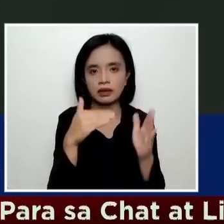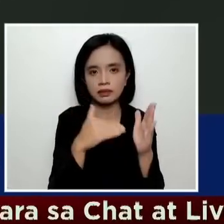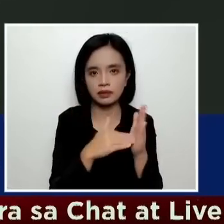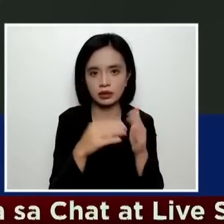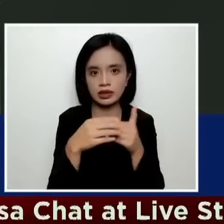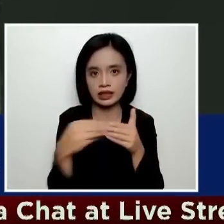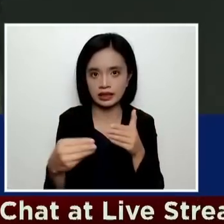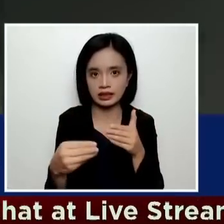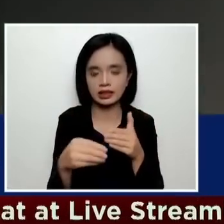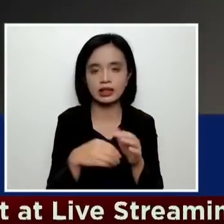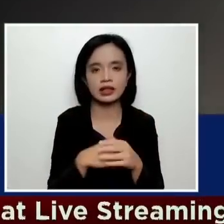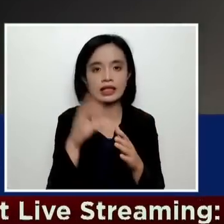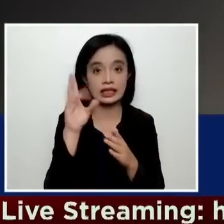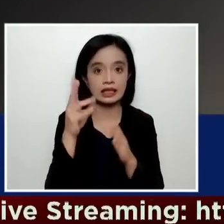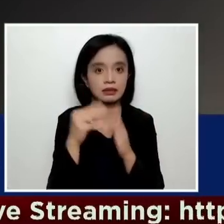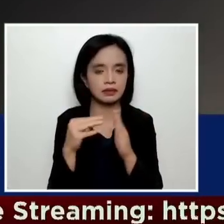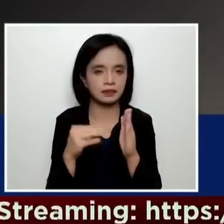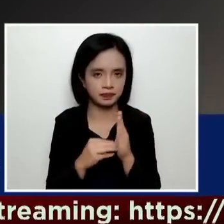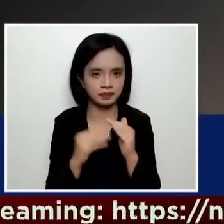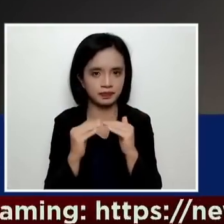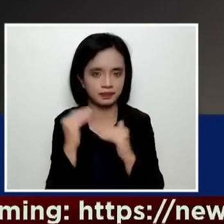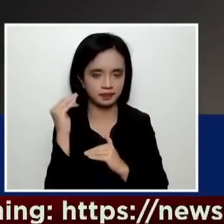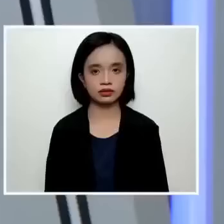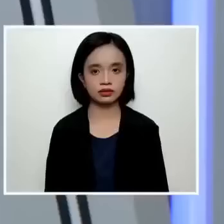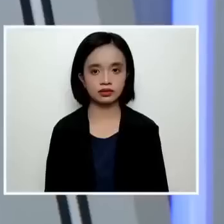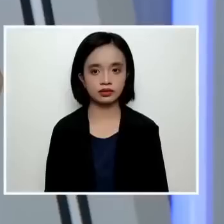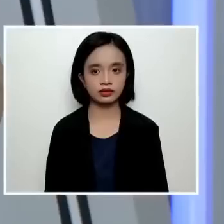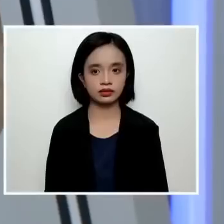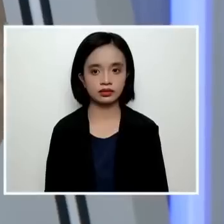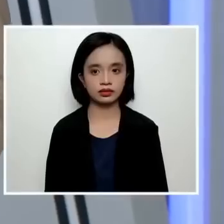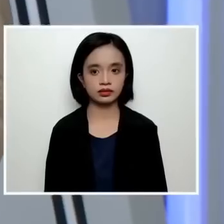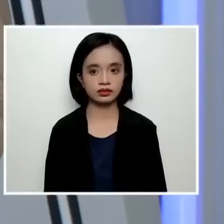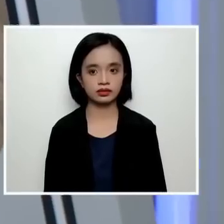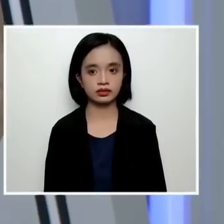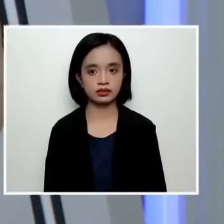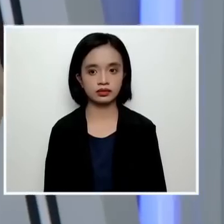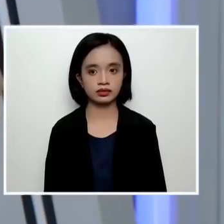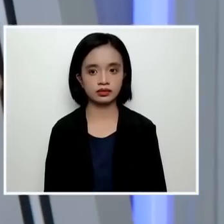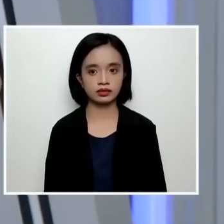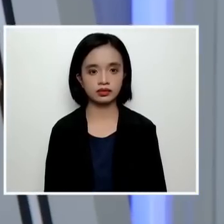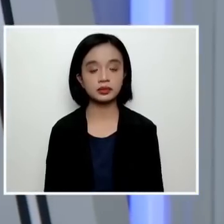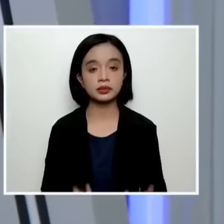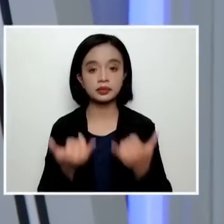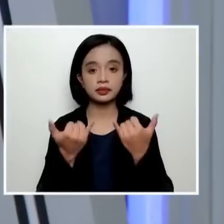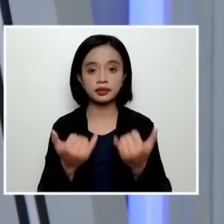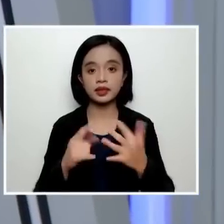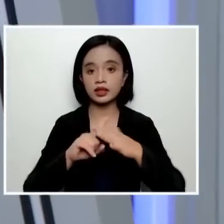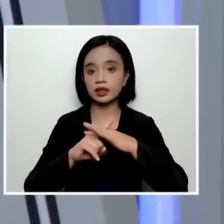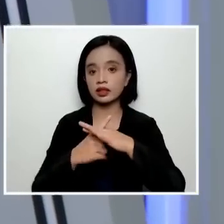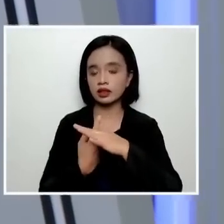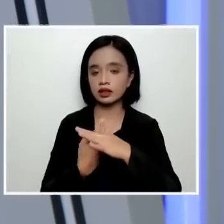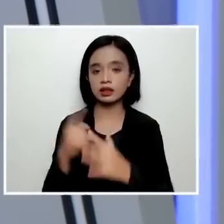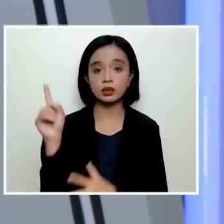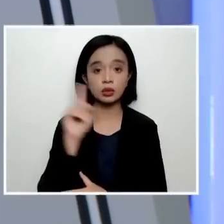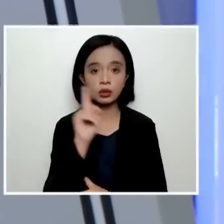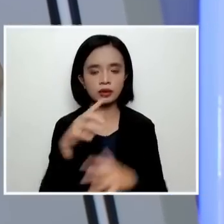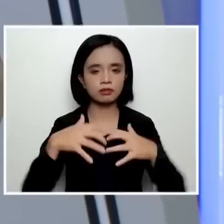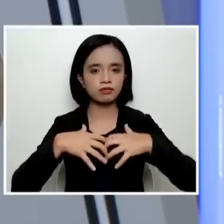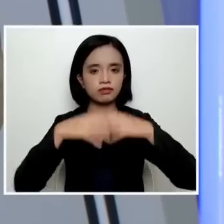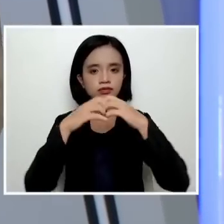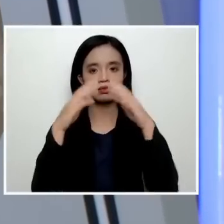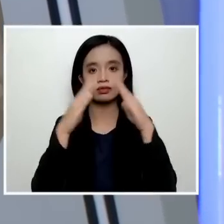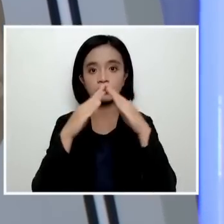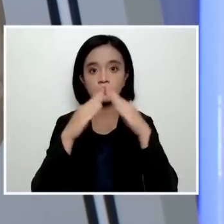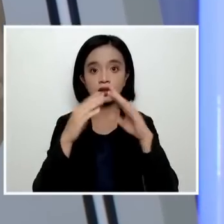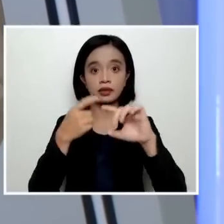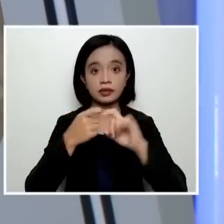piso. Dayan Castillejo, ABS-CBN News. Sisimulan na ang kauna-unahang pabahay ng Quezon City